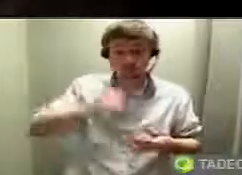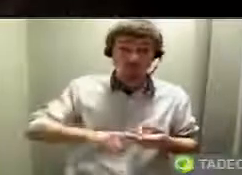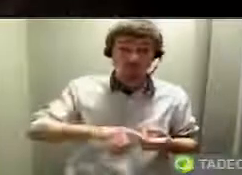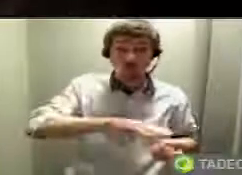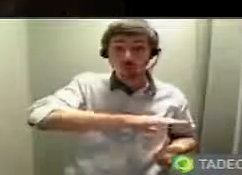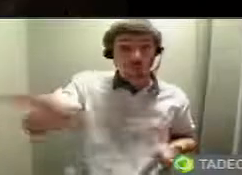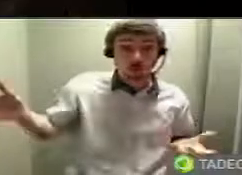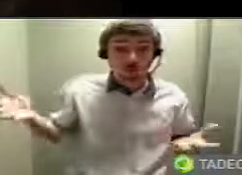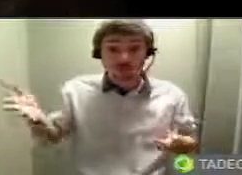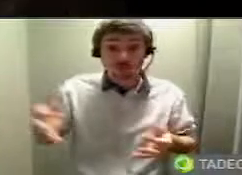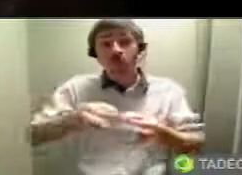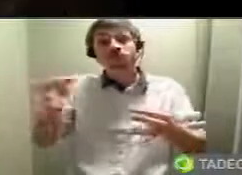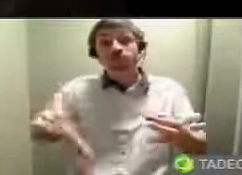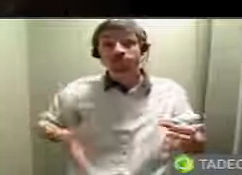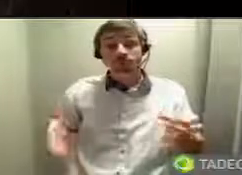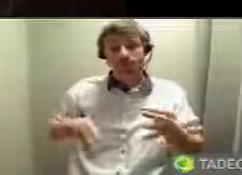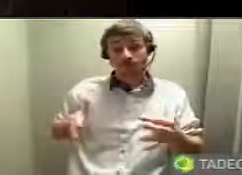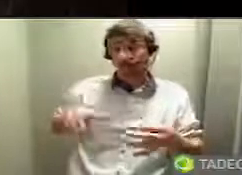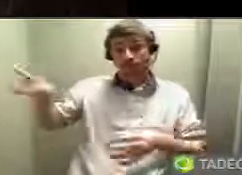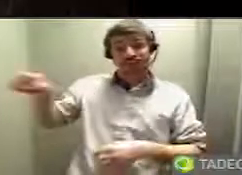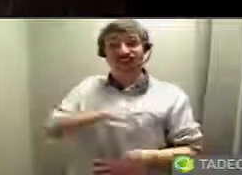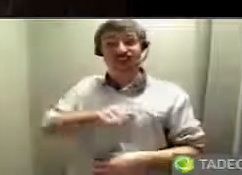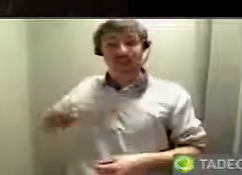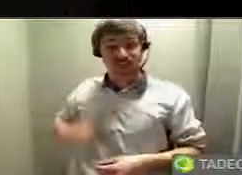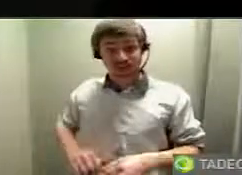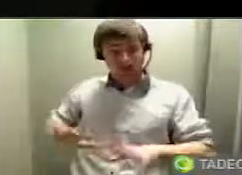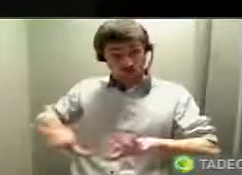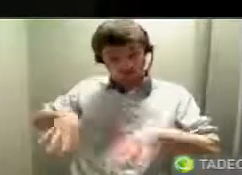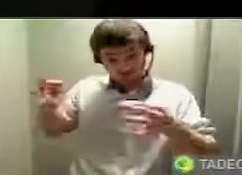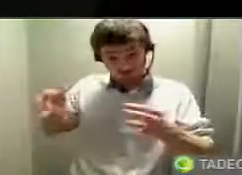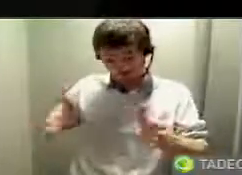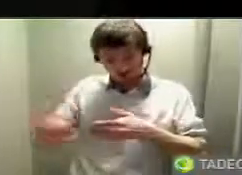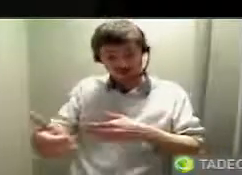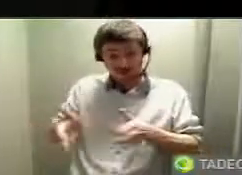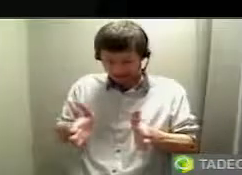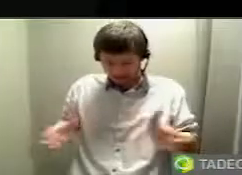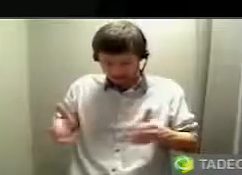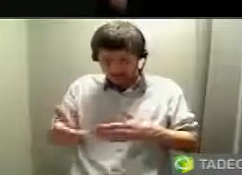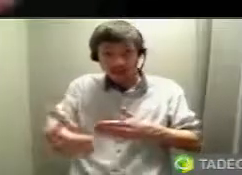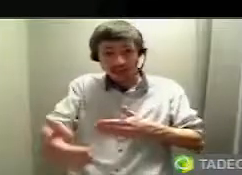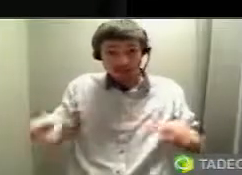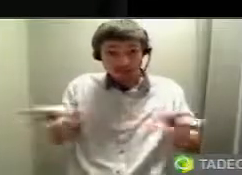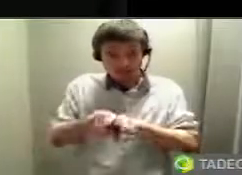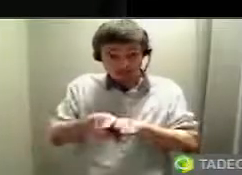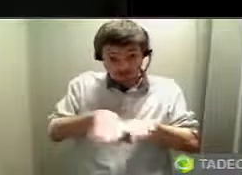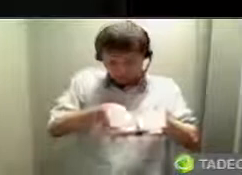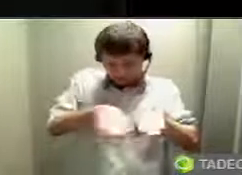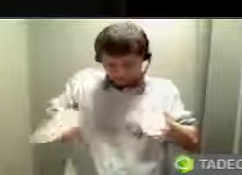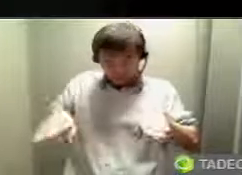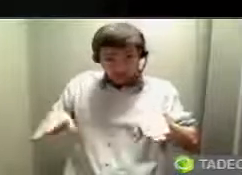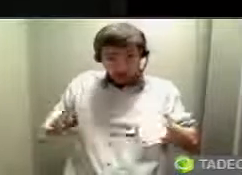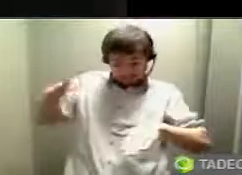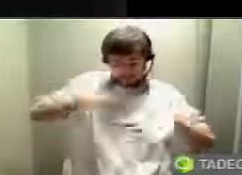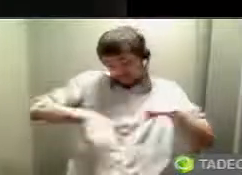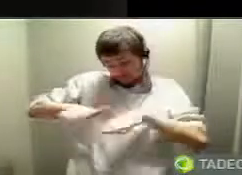Chine, de la même taille, qu'ils ont mis plat, et tout le monde maintenant est vraiment content. C'est accessible pour